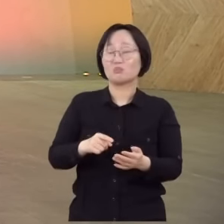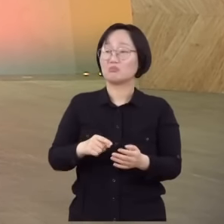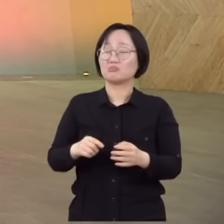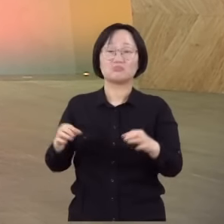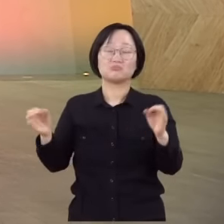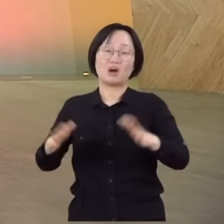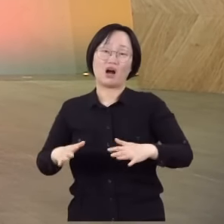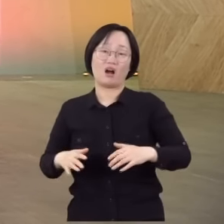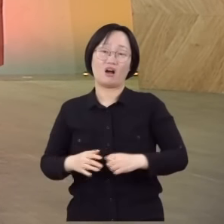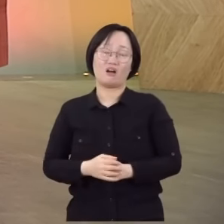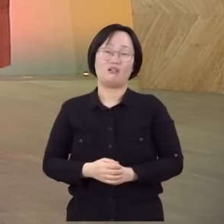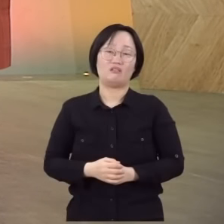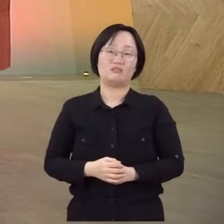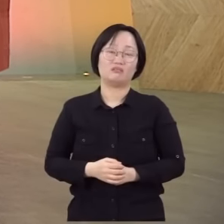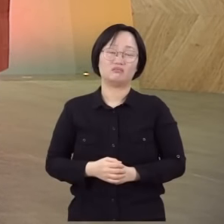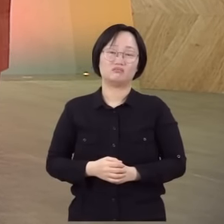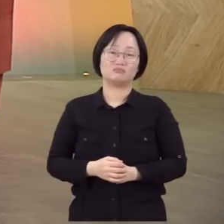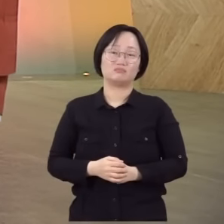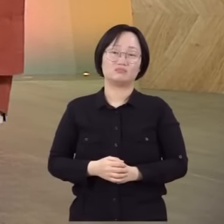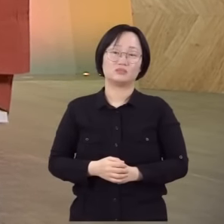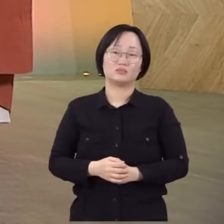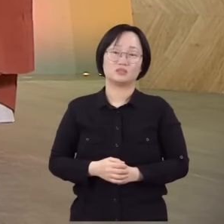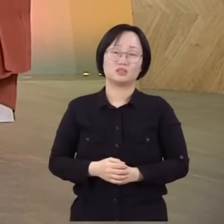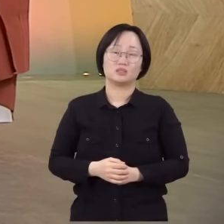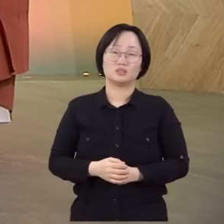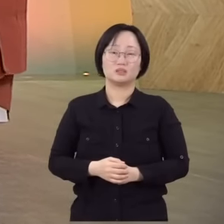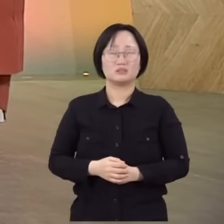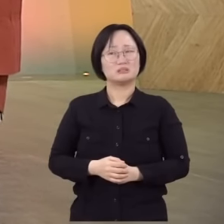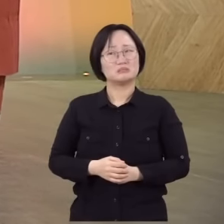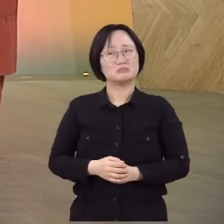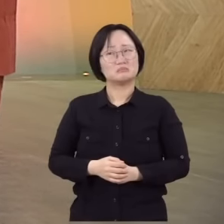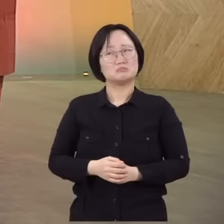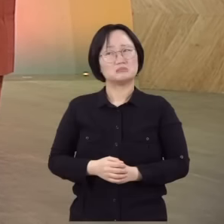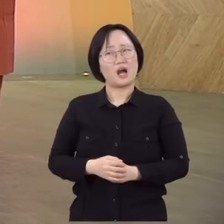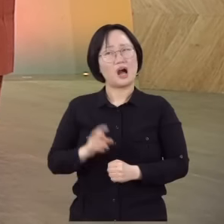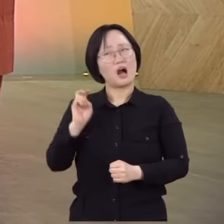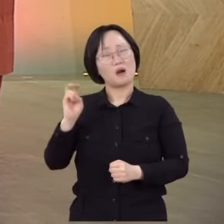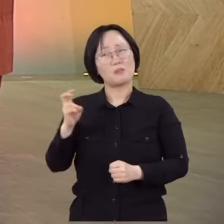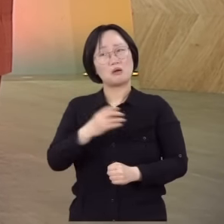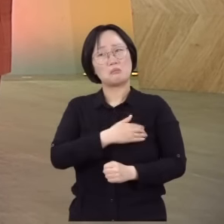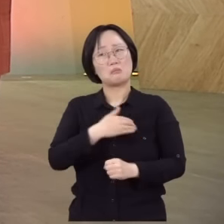저라고 절하는데 넉 잡고 한 10초 아니면